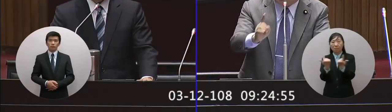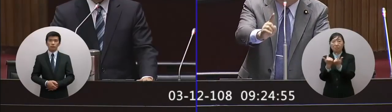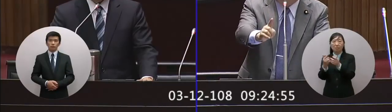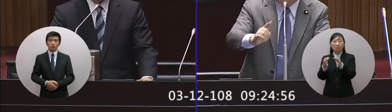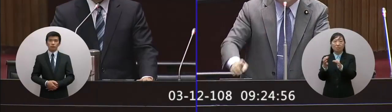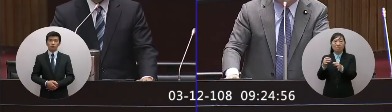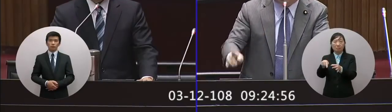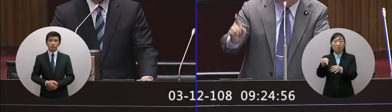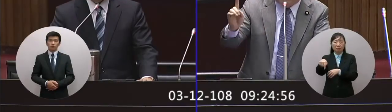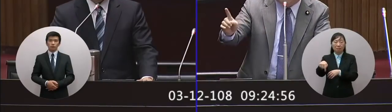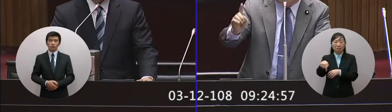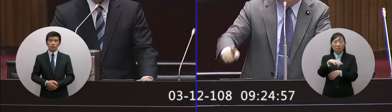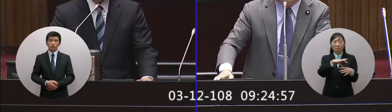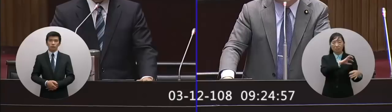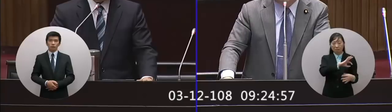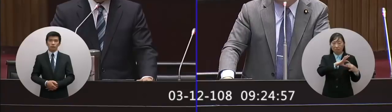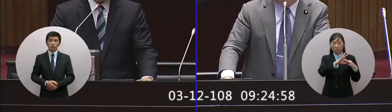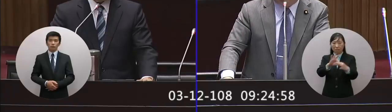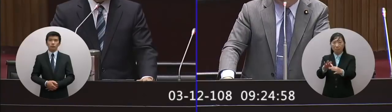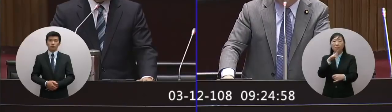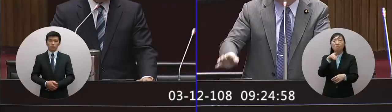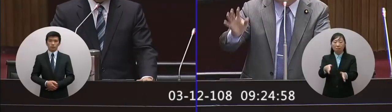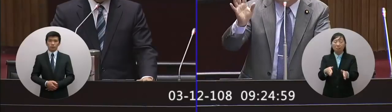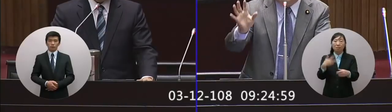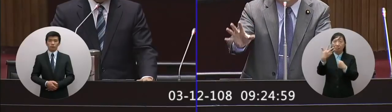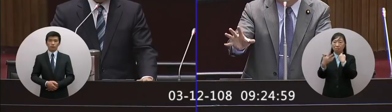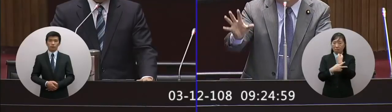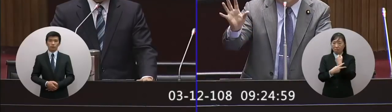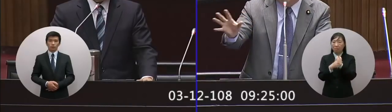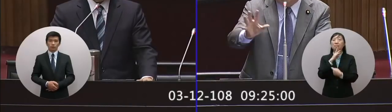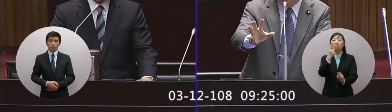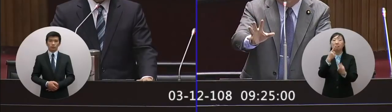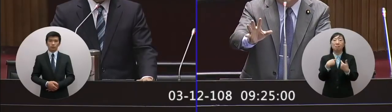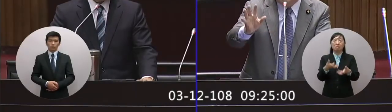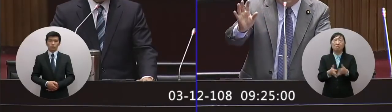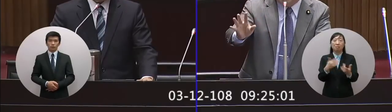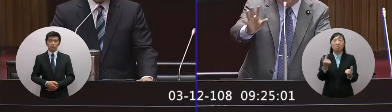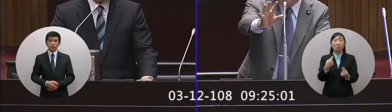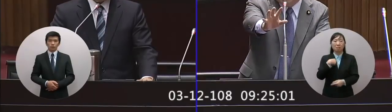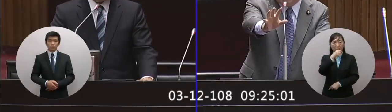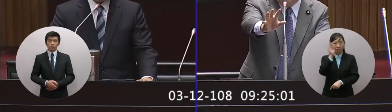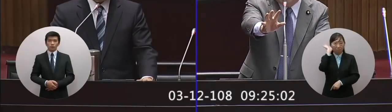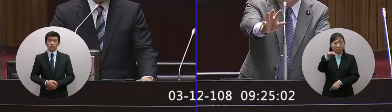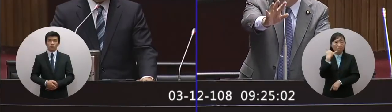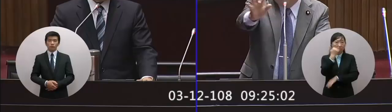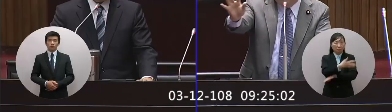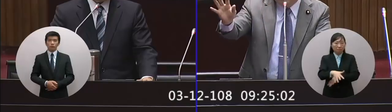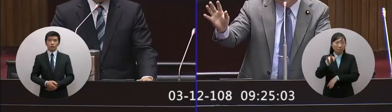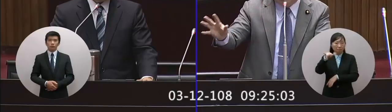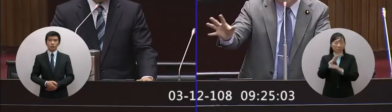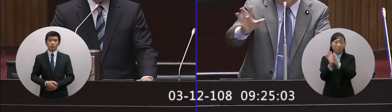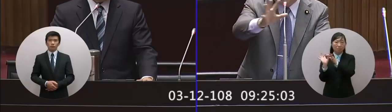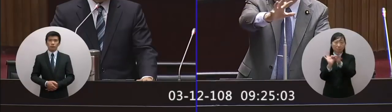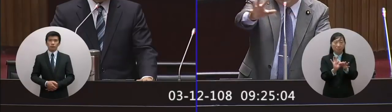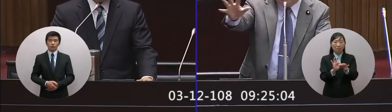里，这条道路对林口以及对巴黎港的发展非常的重要，尤其台湾将来如果海空联运这样子接近这个桃园机场，